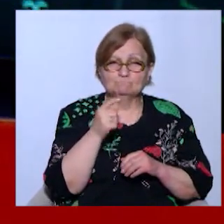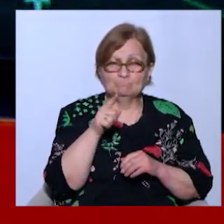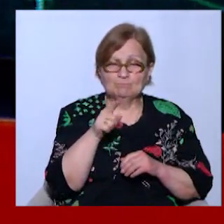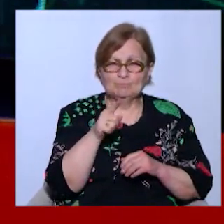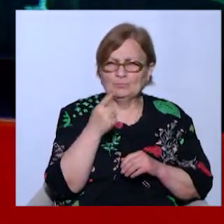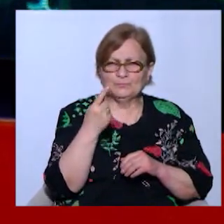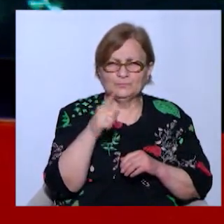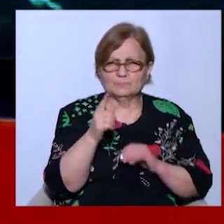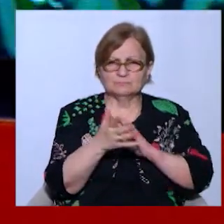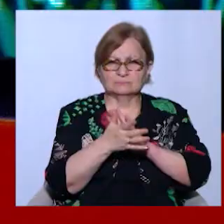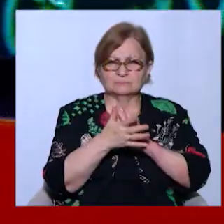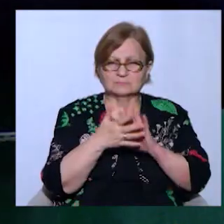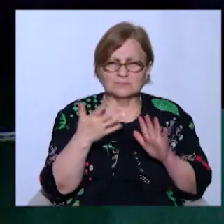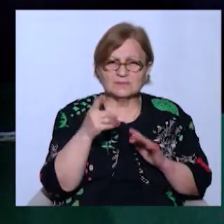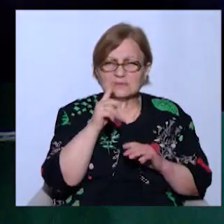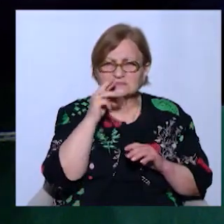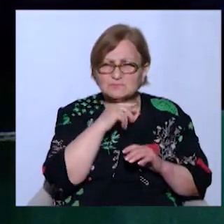თუთას გამოვასწორებ,